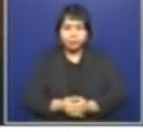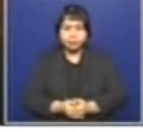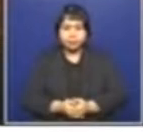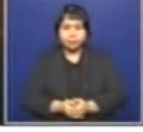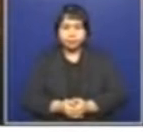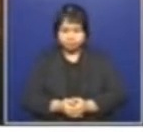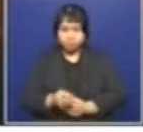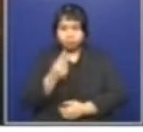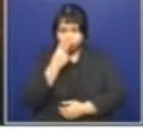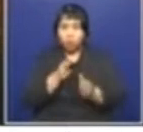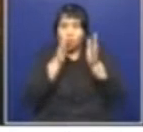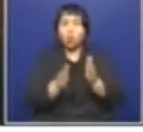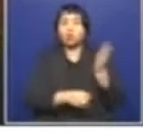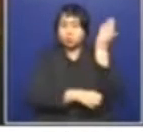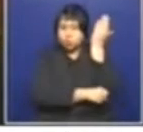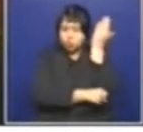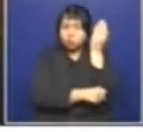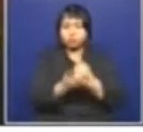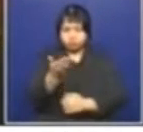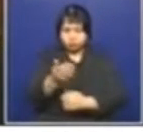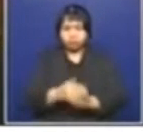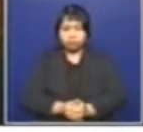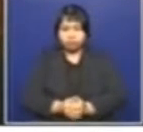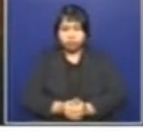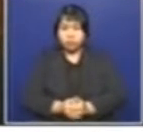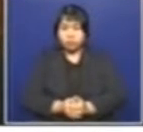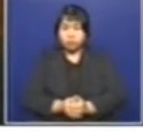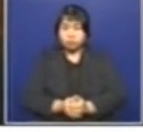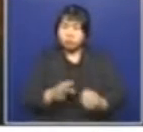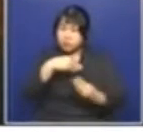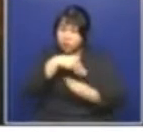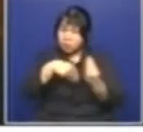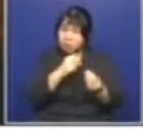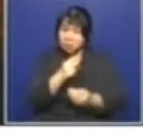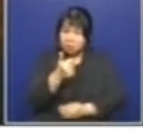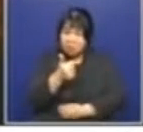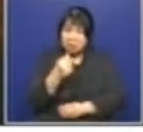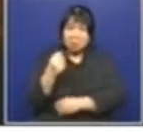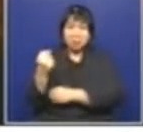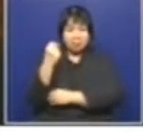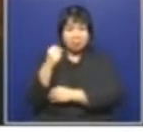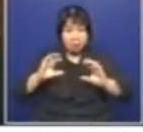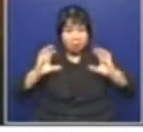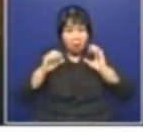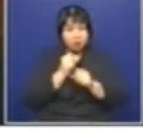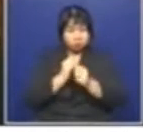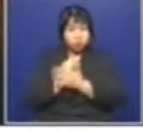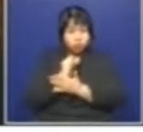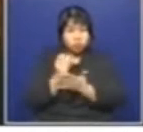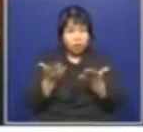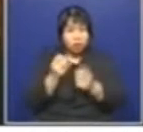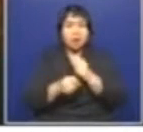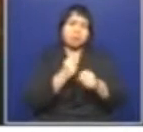นจนดีกว่าเขาบอกว่าเศรษฐกิจดีการเงินเข้มแข็งรัฐบาลมาถูกทางปี58คน